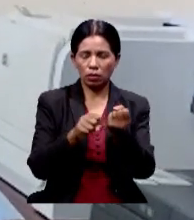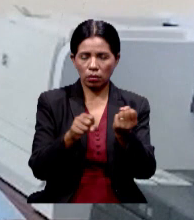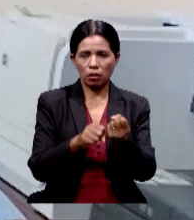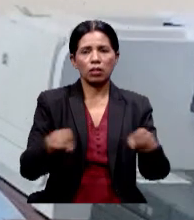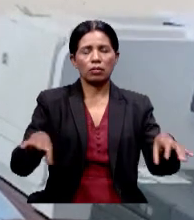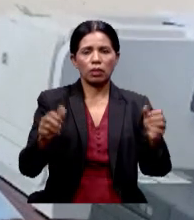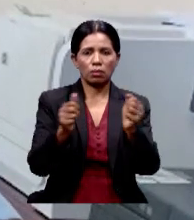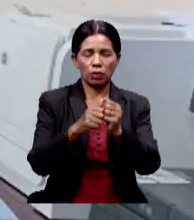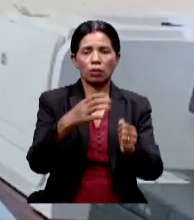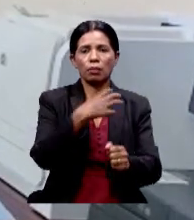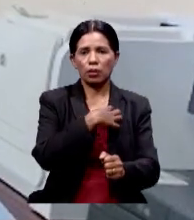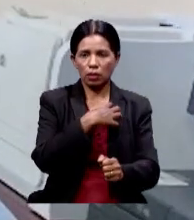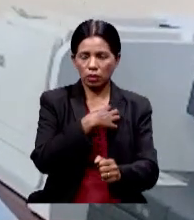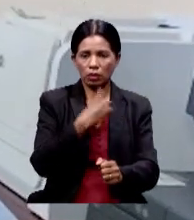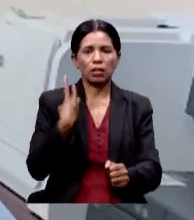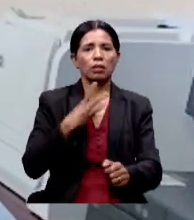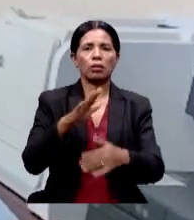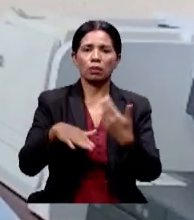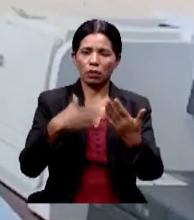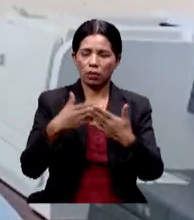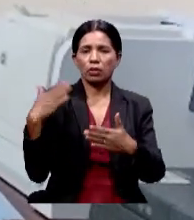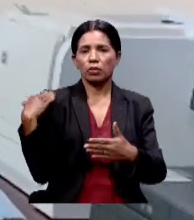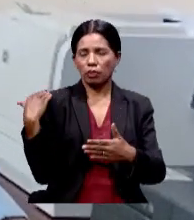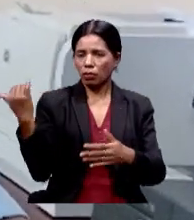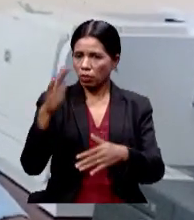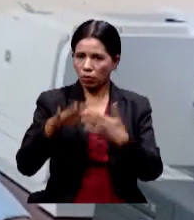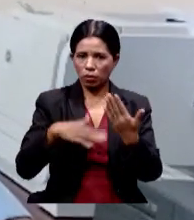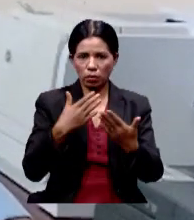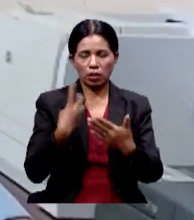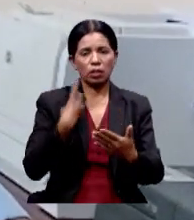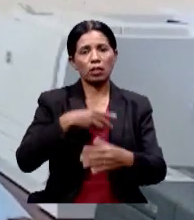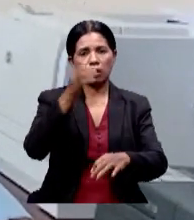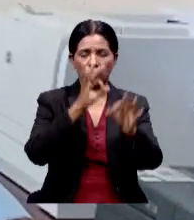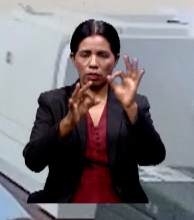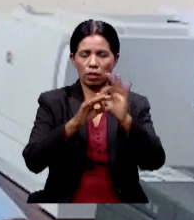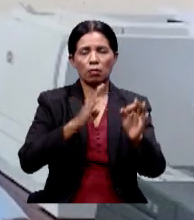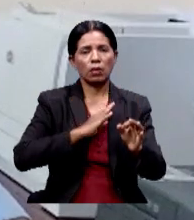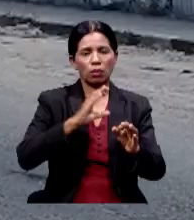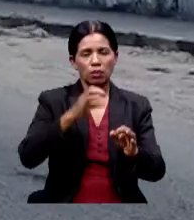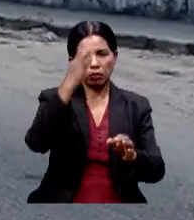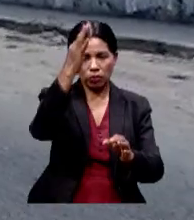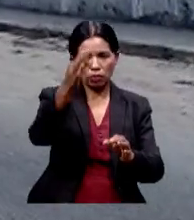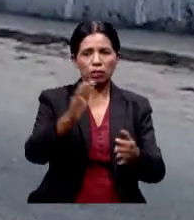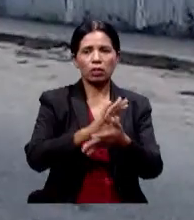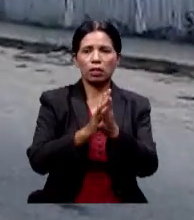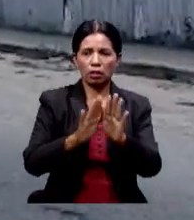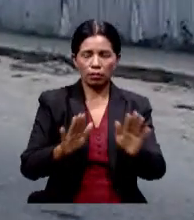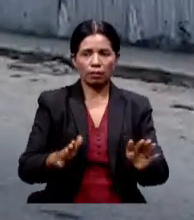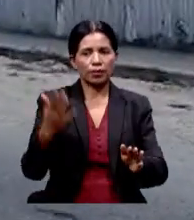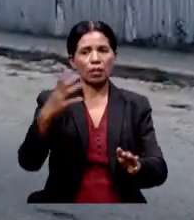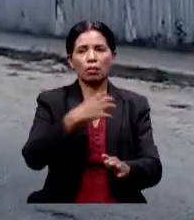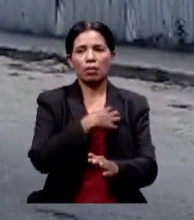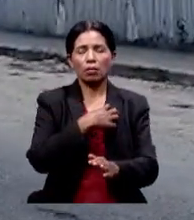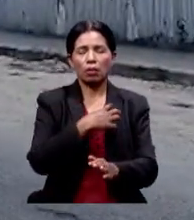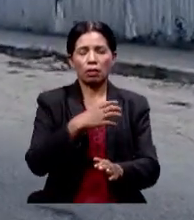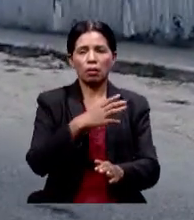motu ko pente ita hututu lilu alin jobecira ita fiar kata ka bokau ba o insidabia. Iha Baucau, pentel continua